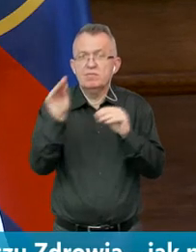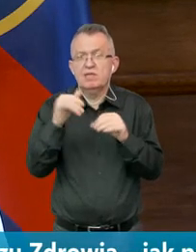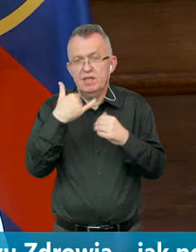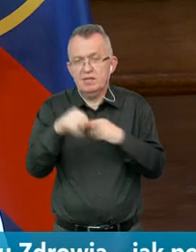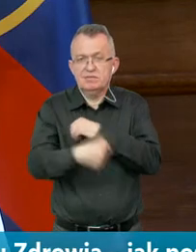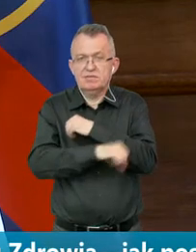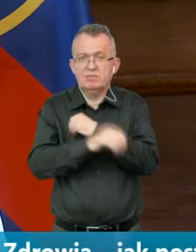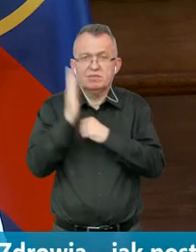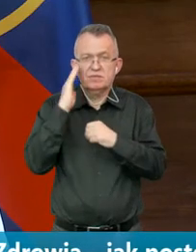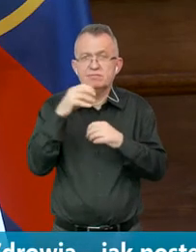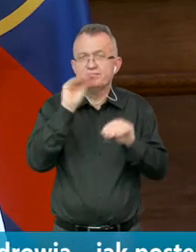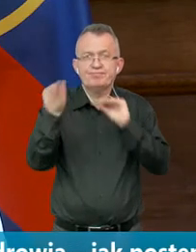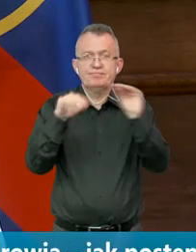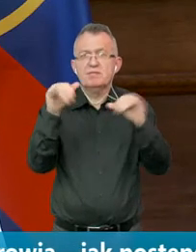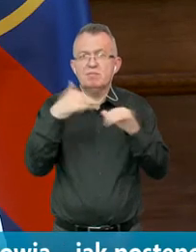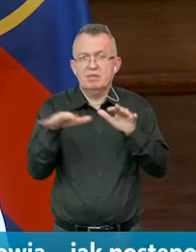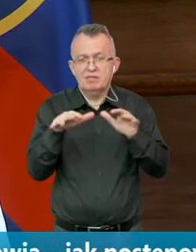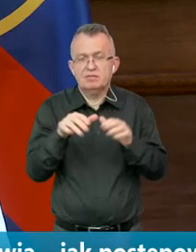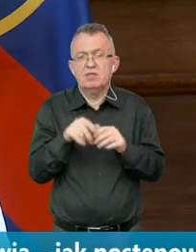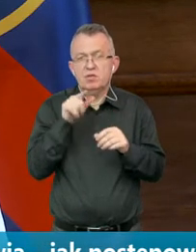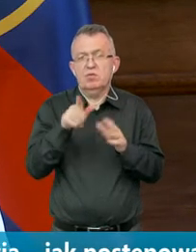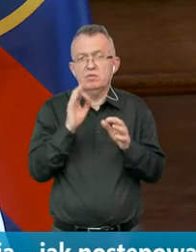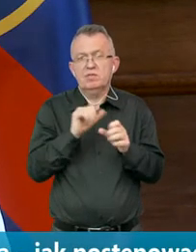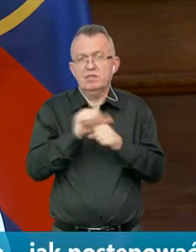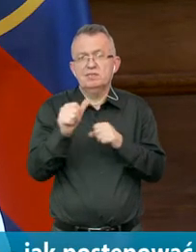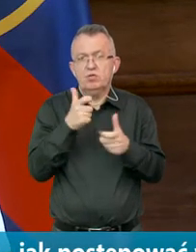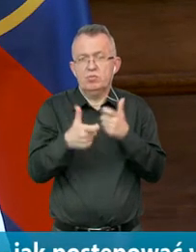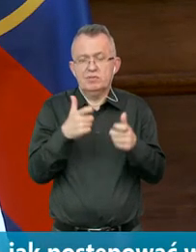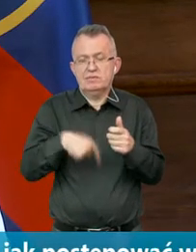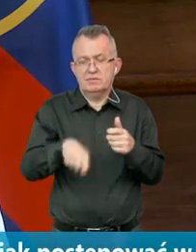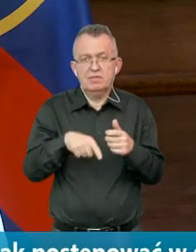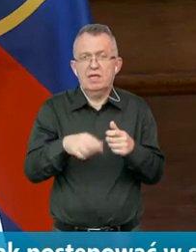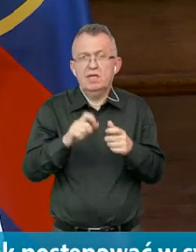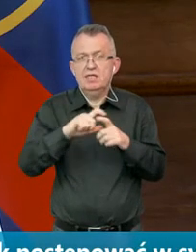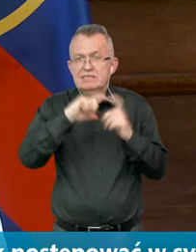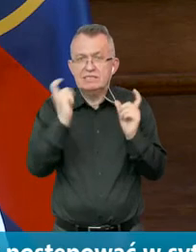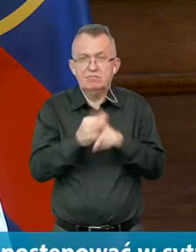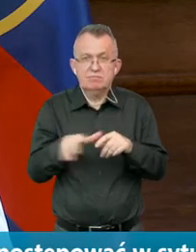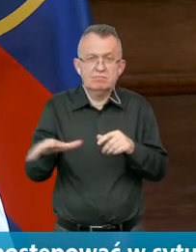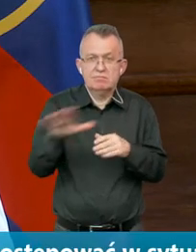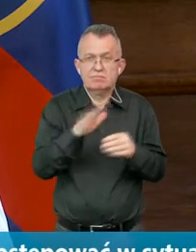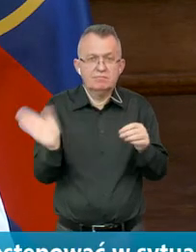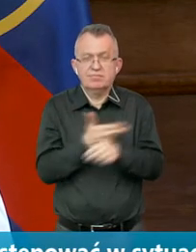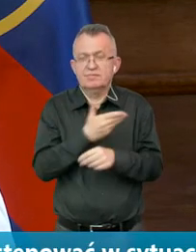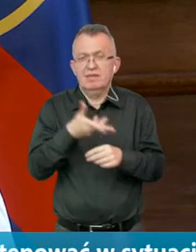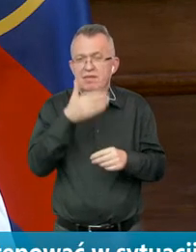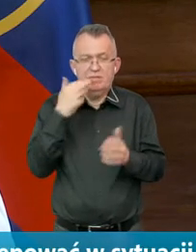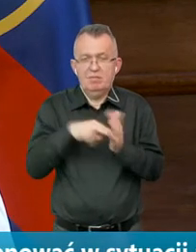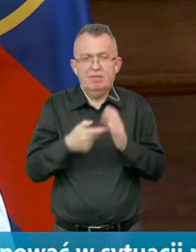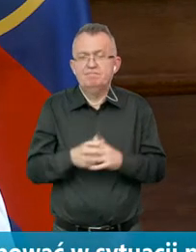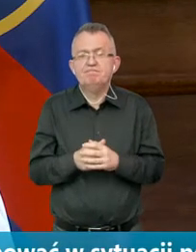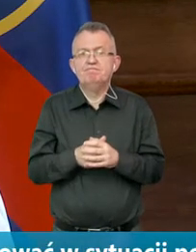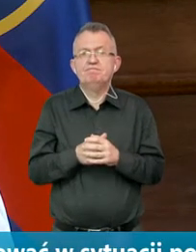inne lokalizacje, inne mieszkania, i to jest robione na bieżąco. Żadna akcja taka systemowa nie jest